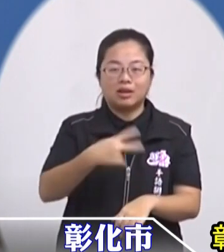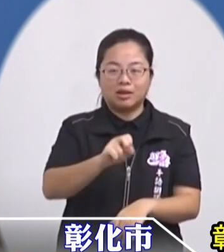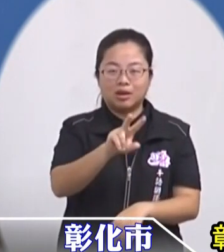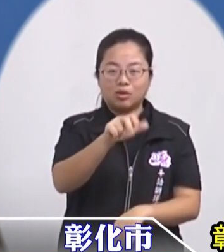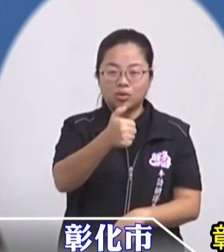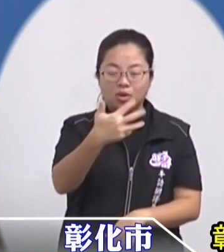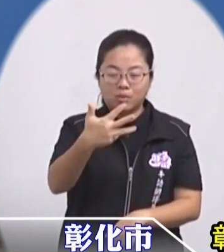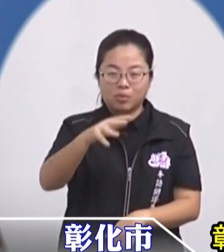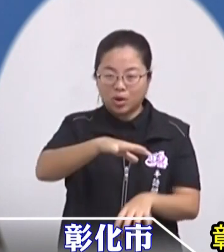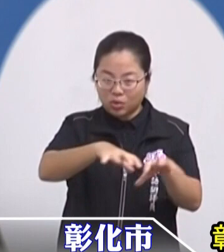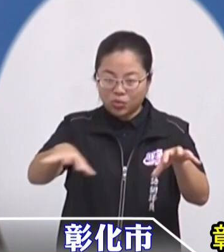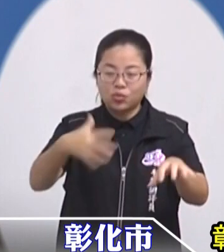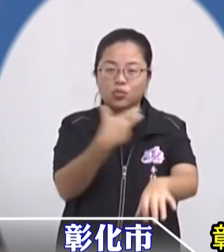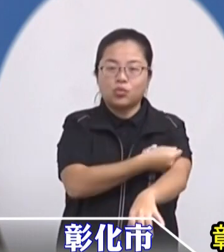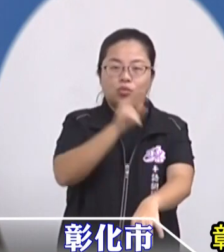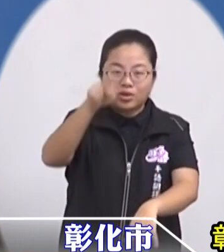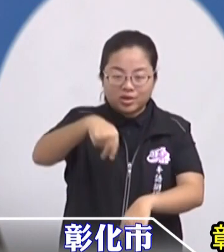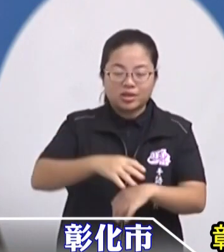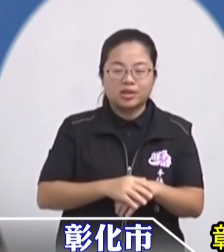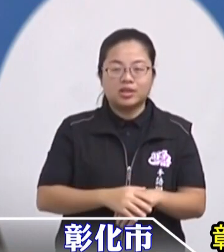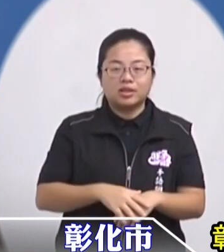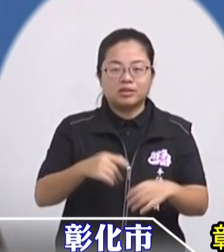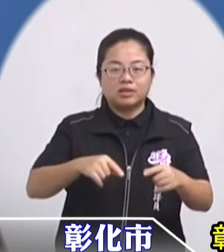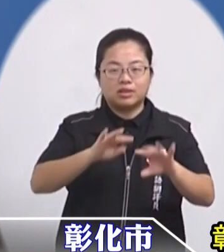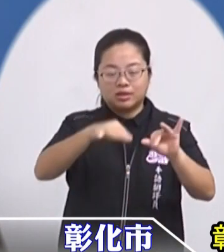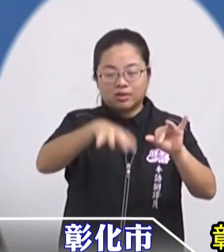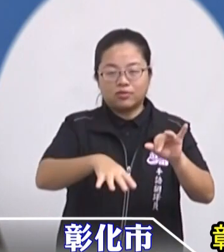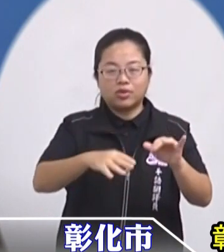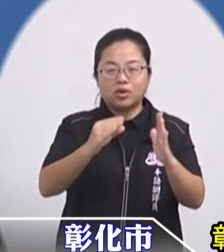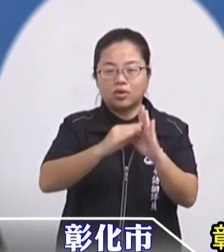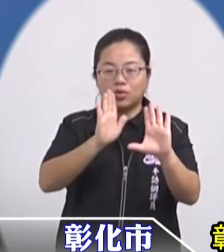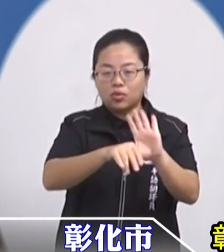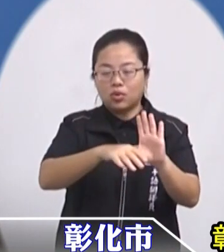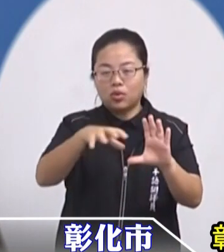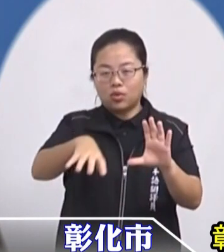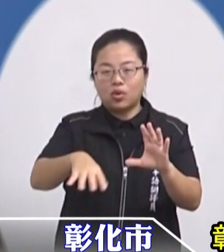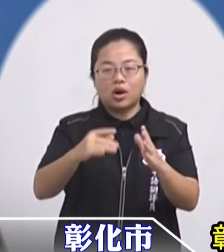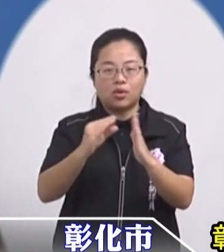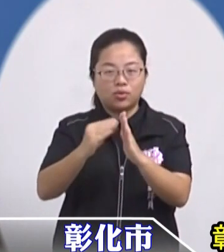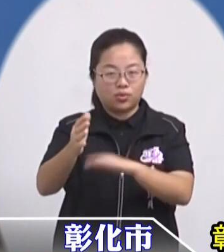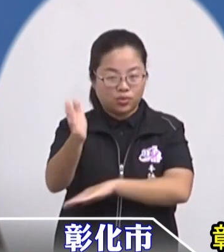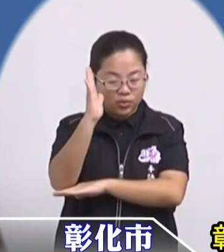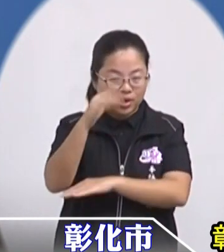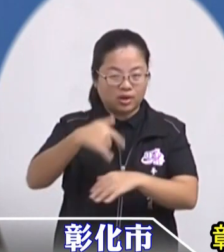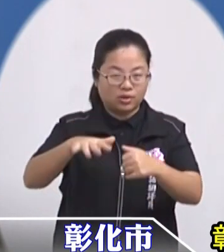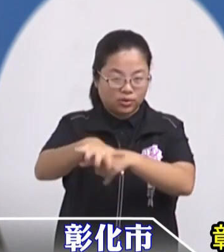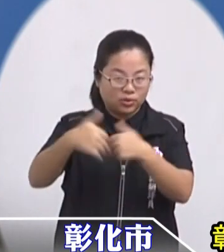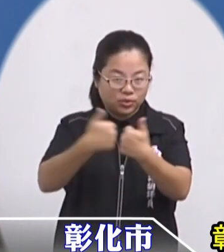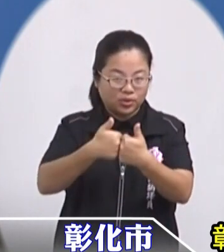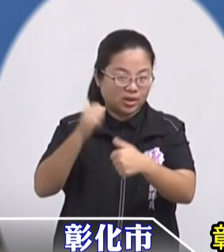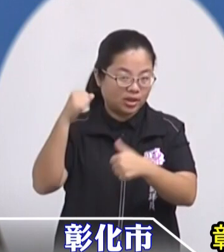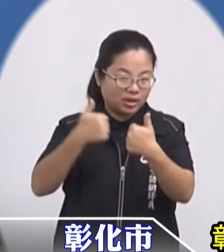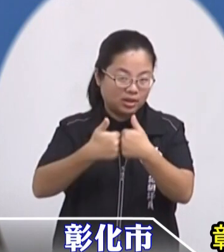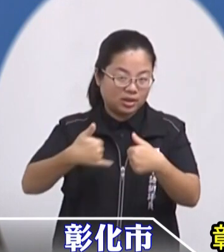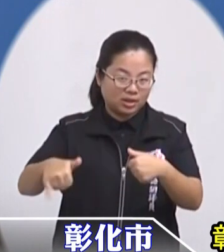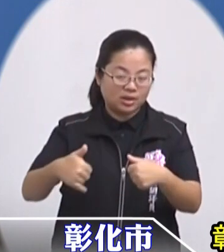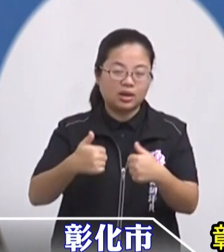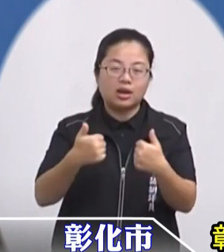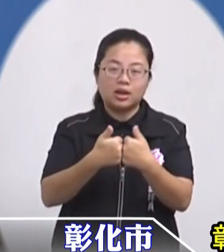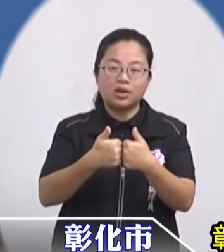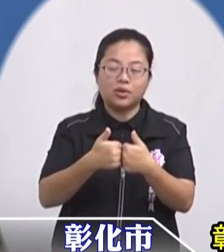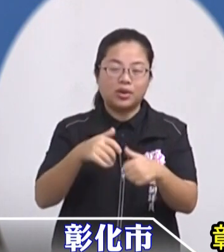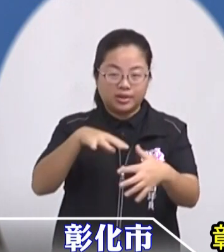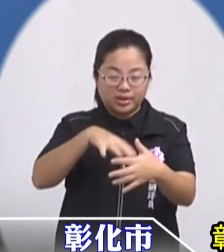点。包括咱的这个啊，地方税务局啦、分局啦、户政事务所、地政啦、农会、渔会，咱一寡